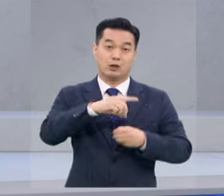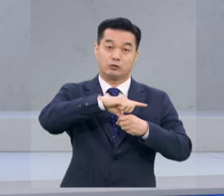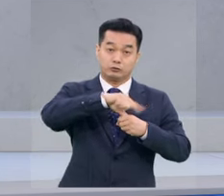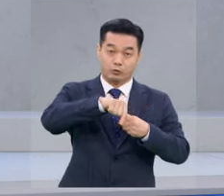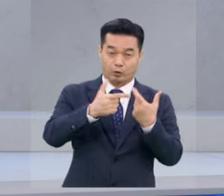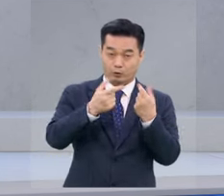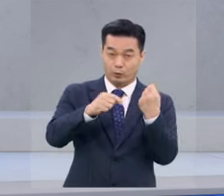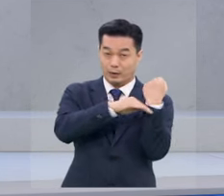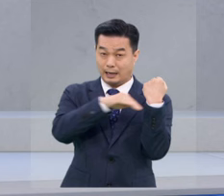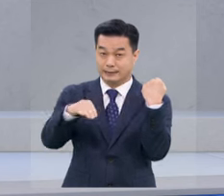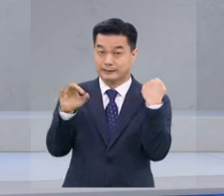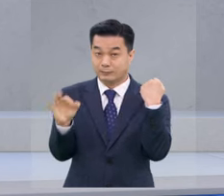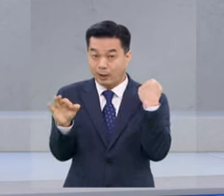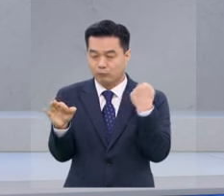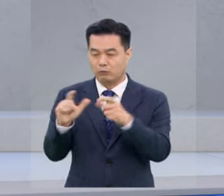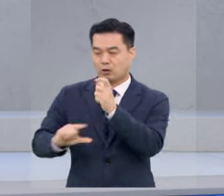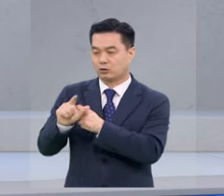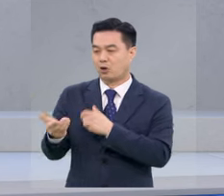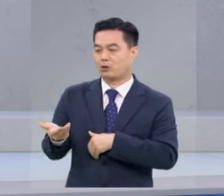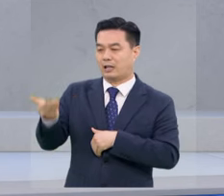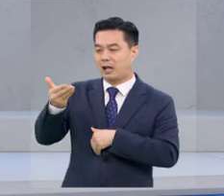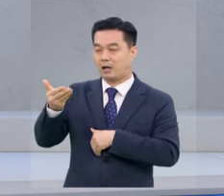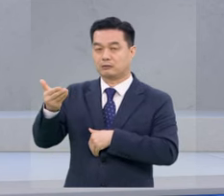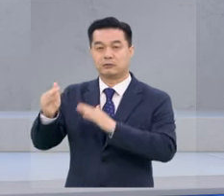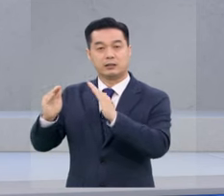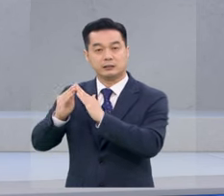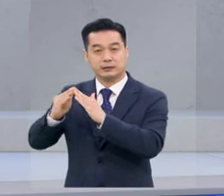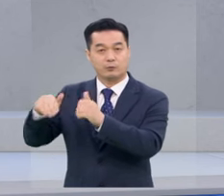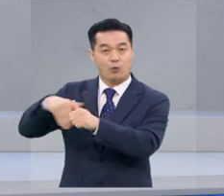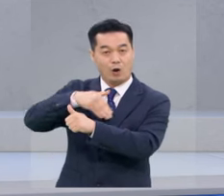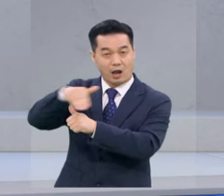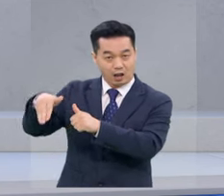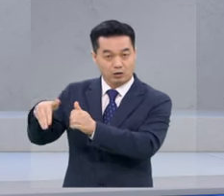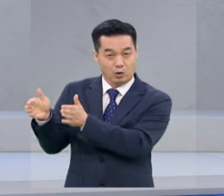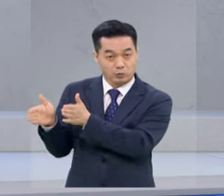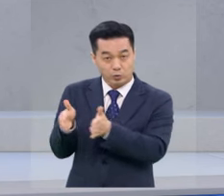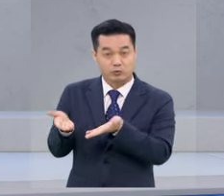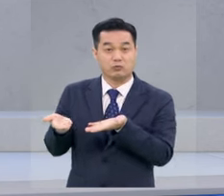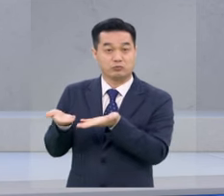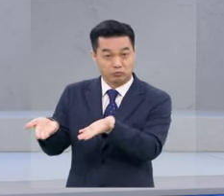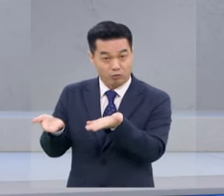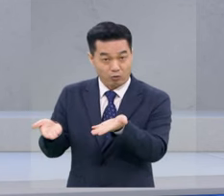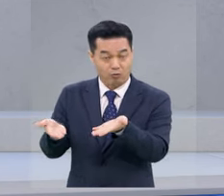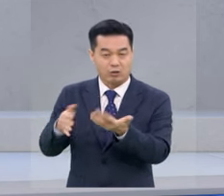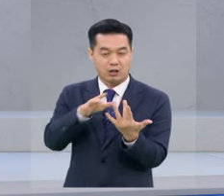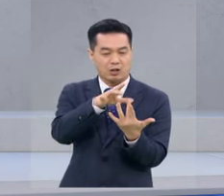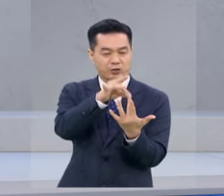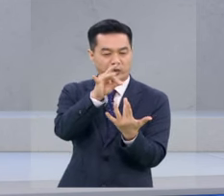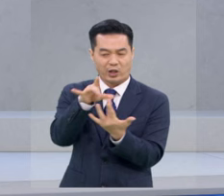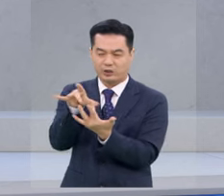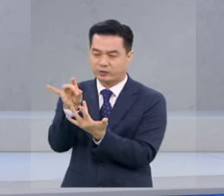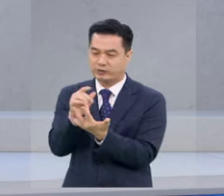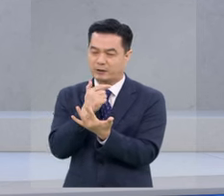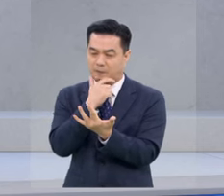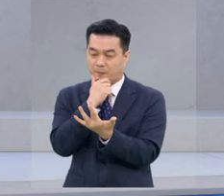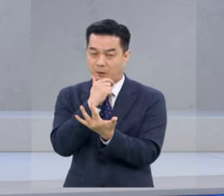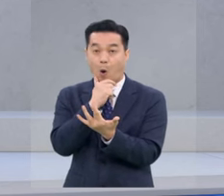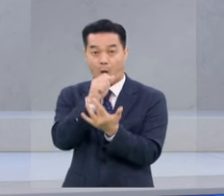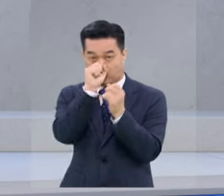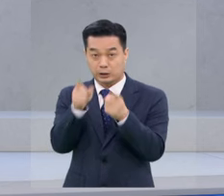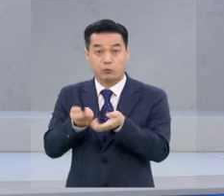동일한 금액으로 한층 나은 주거 환경에서 살 수 있는 여권을 조성해서 선택의 폭을 넓혀 기회를